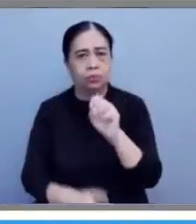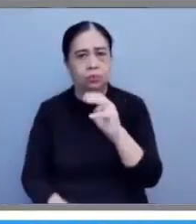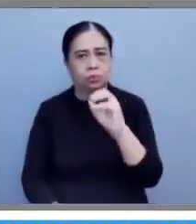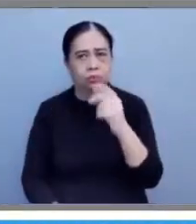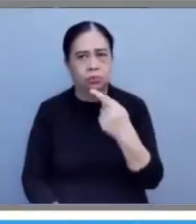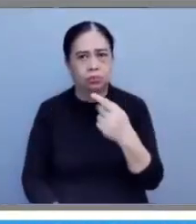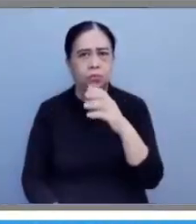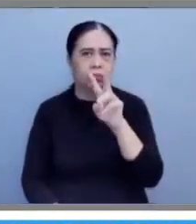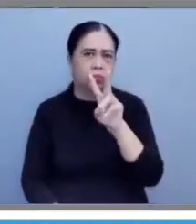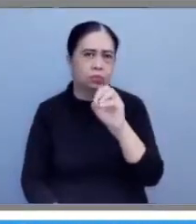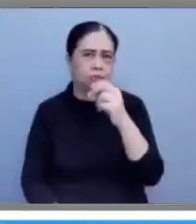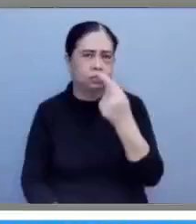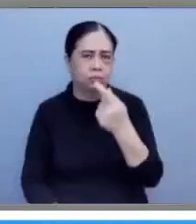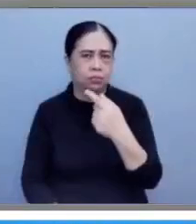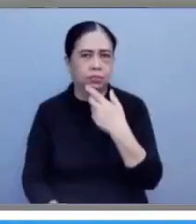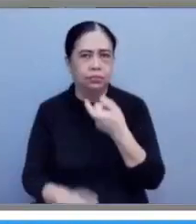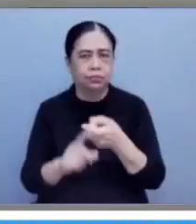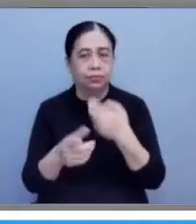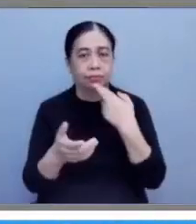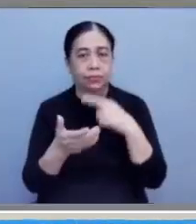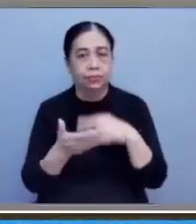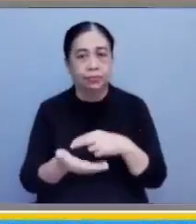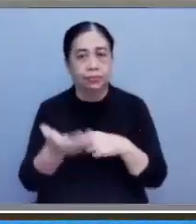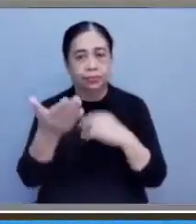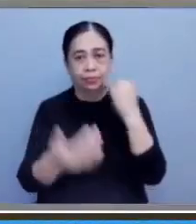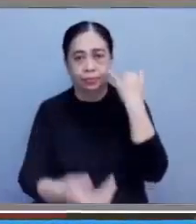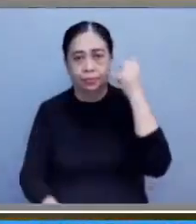Taal balitang hatid ni James